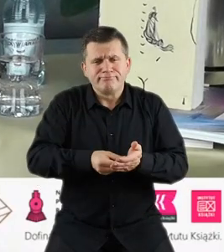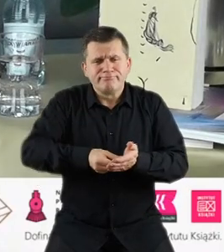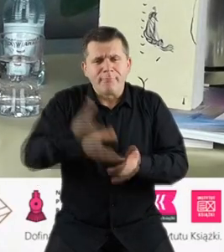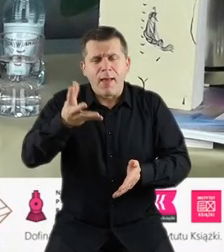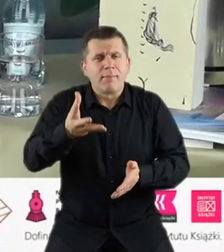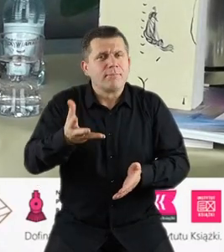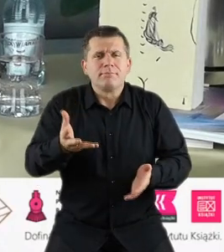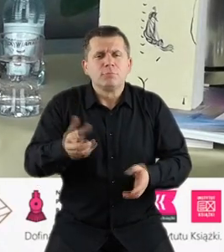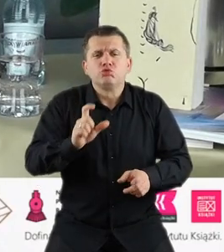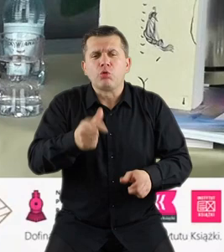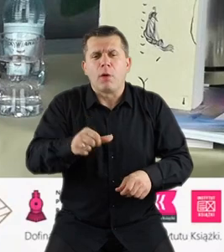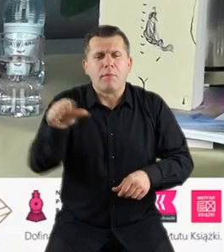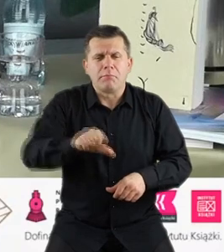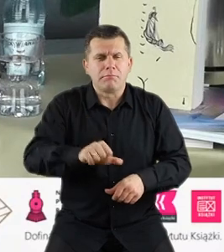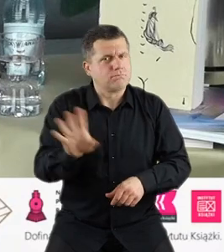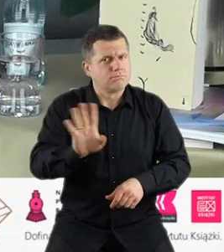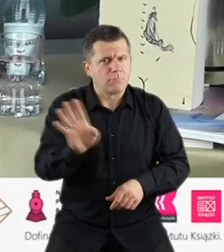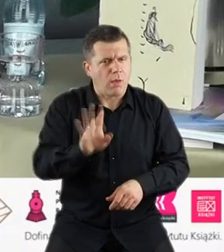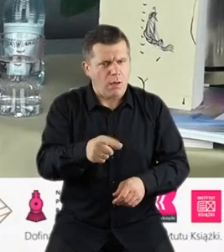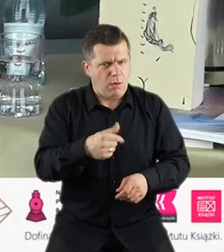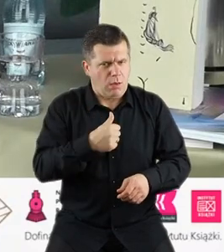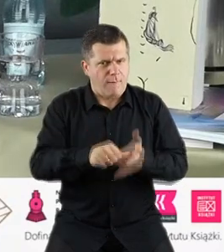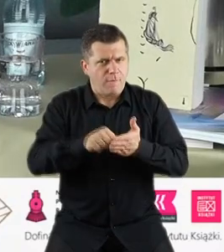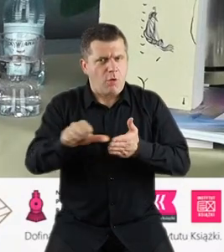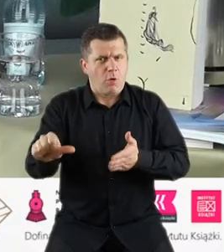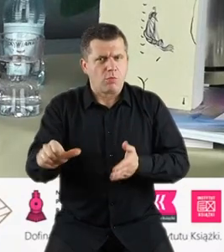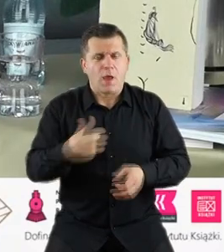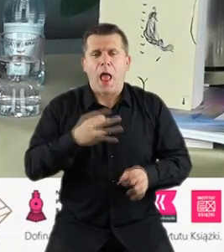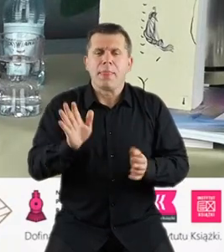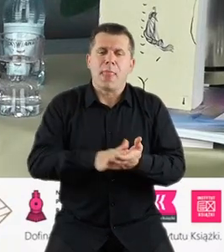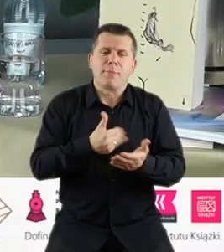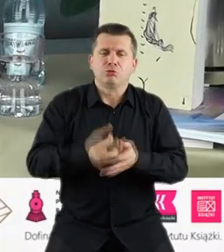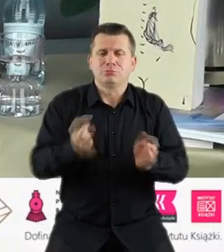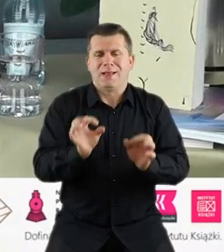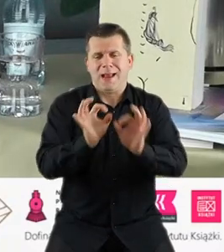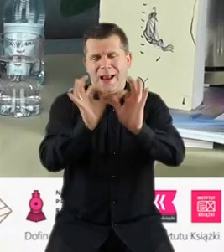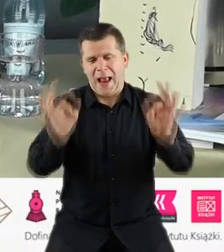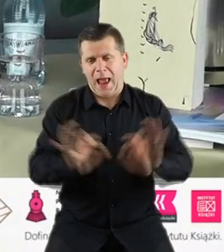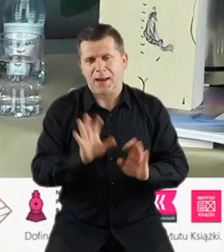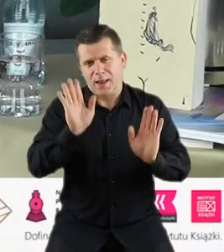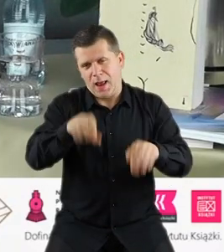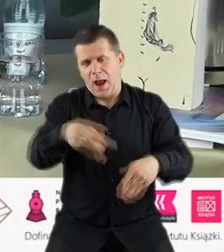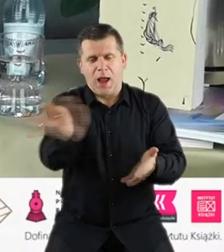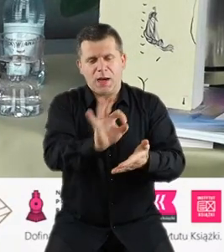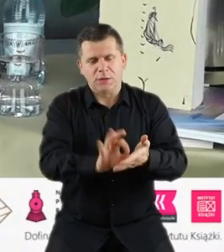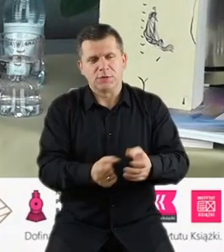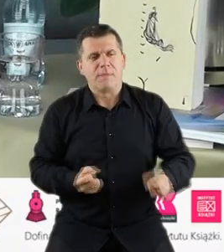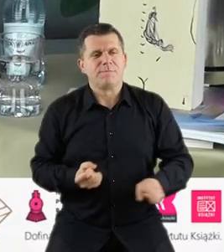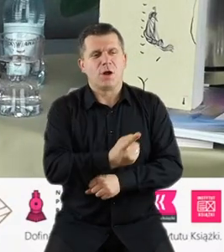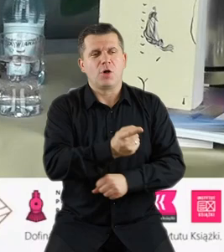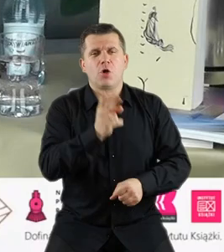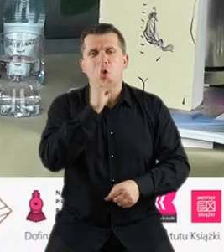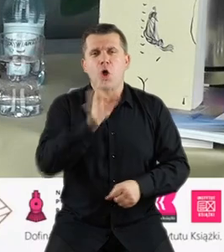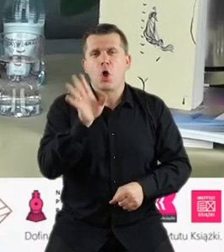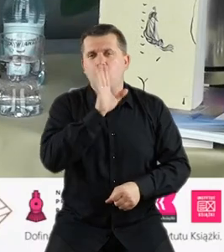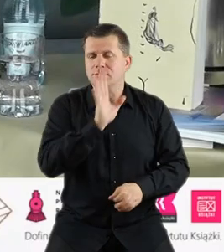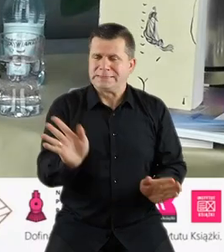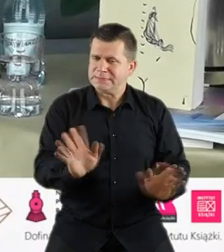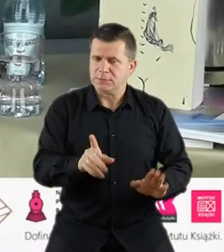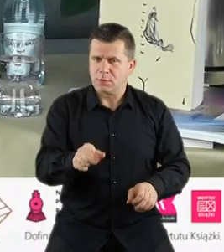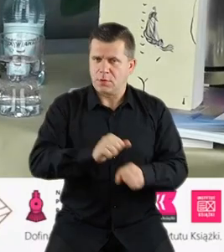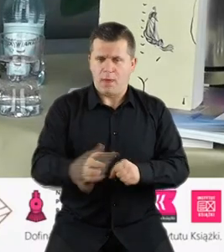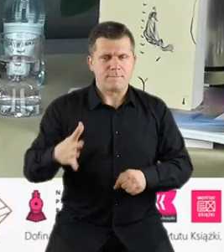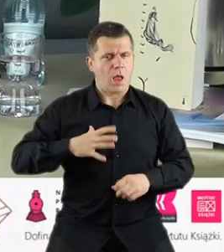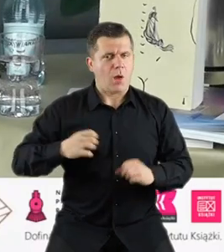tak cennym nie mogło powstać byle co. Tak, że to nie było tak, jak my teraz dajemy kartkę porysuj i wyrzuć do kosza. Zdecydowanie tak? Podnosiło